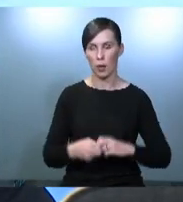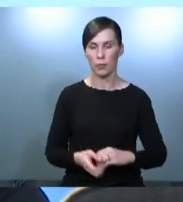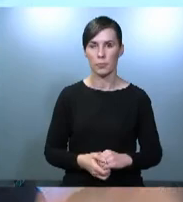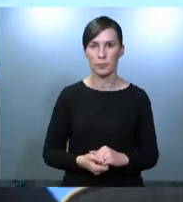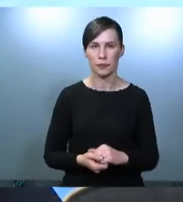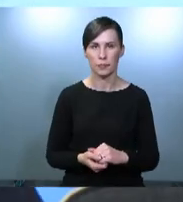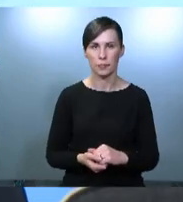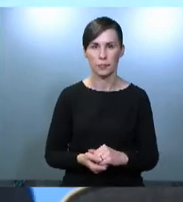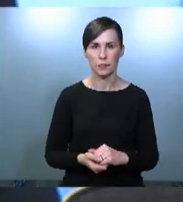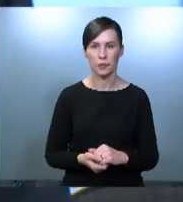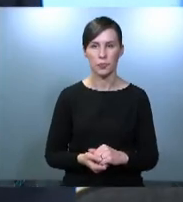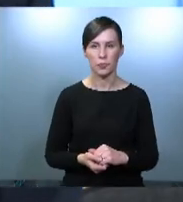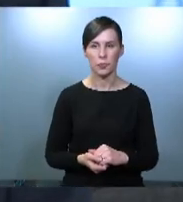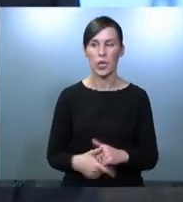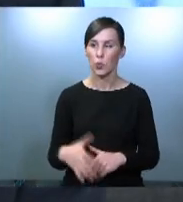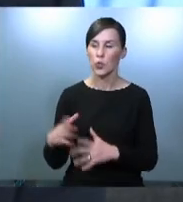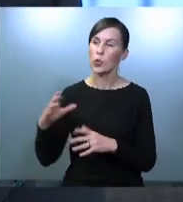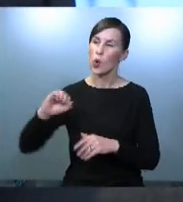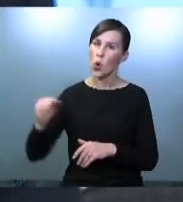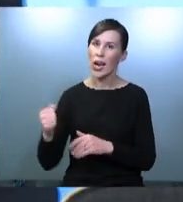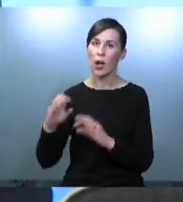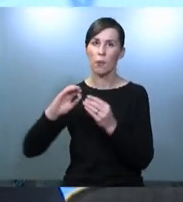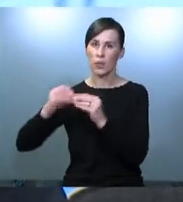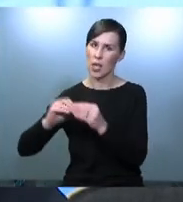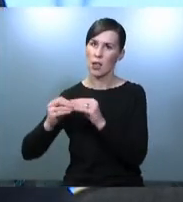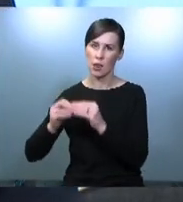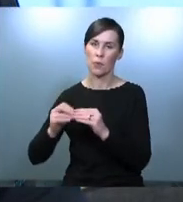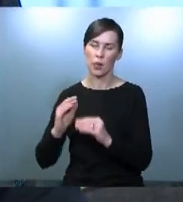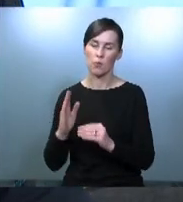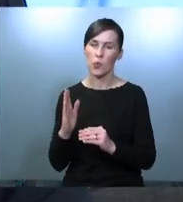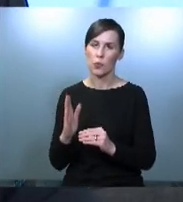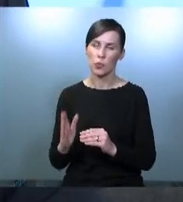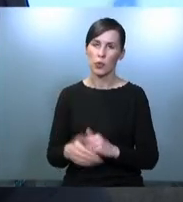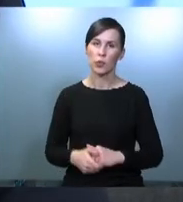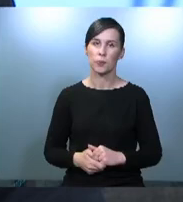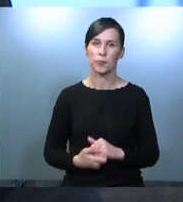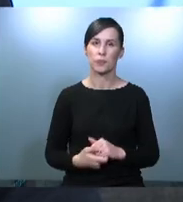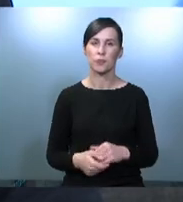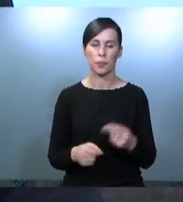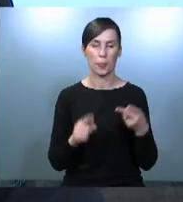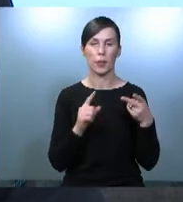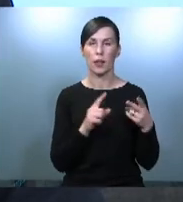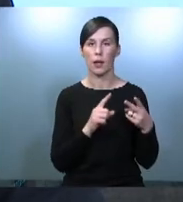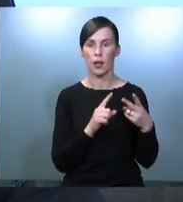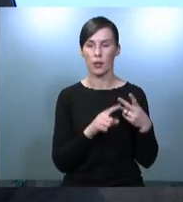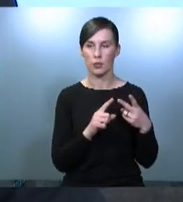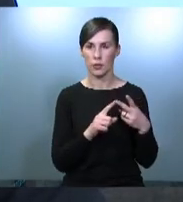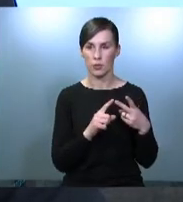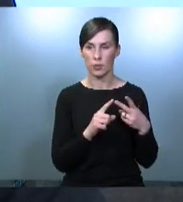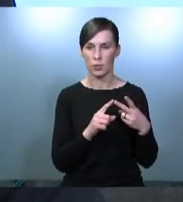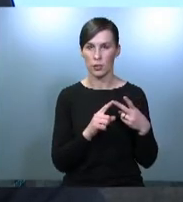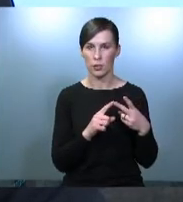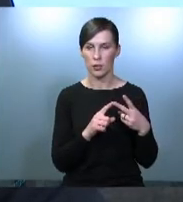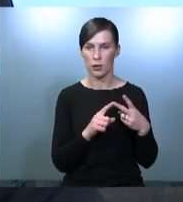reiškia, tardomėsi su kolegomis, kad būtų įtraukta į biudžetą. Dar vieną galiu paminėti, kad iš